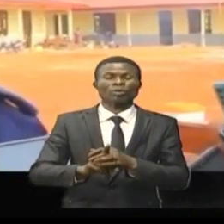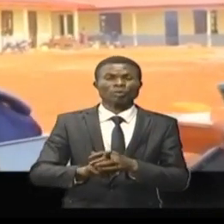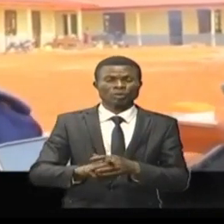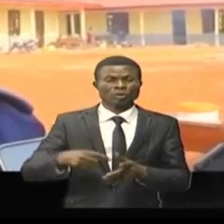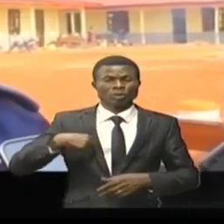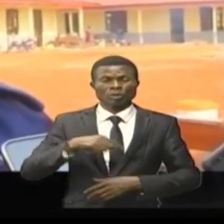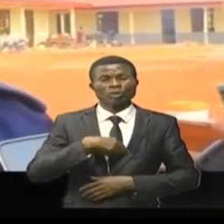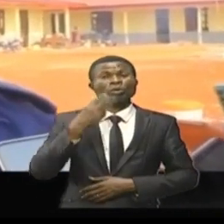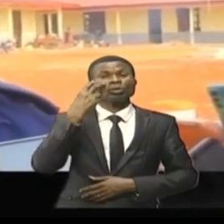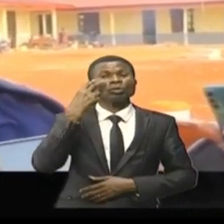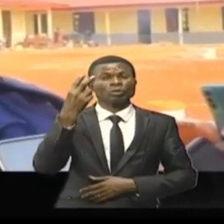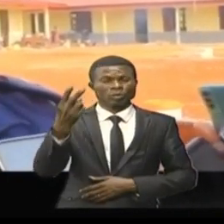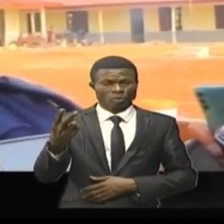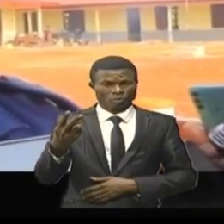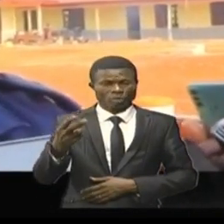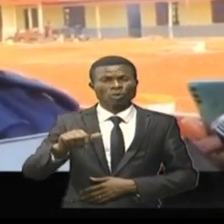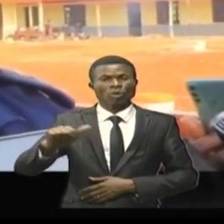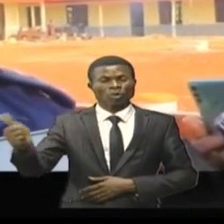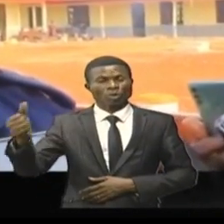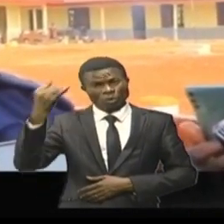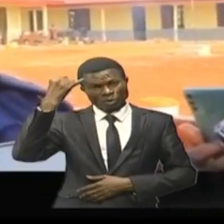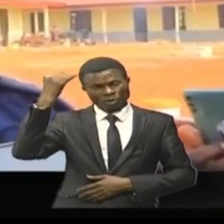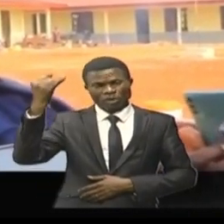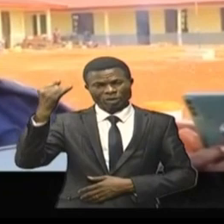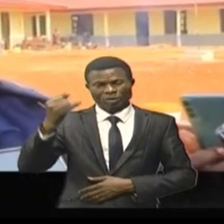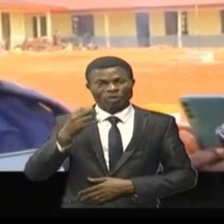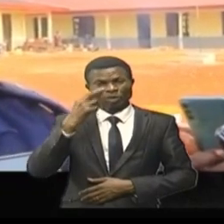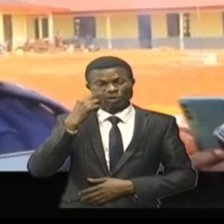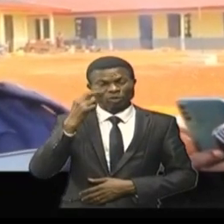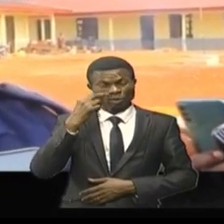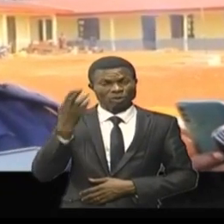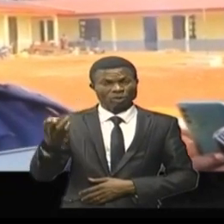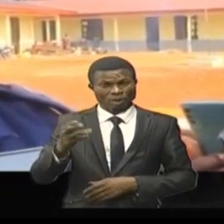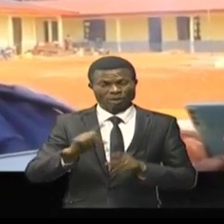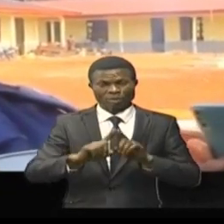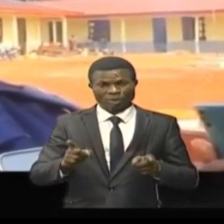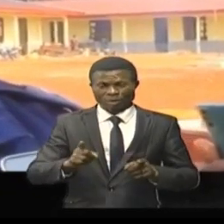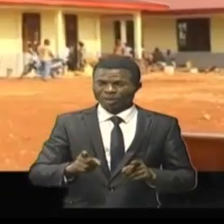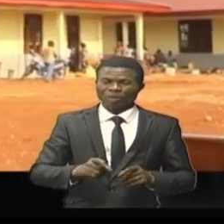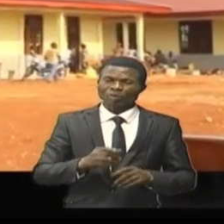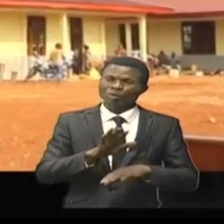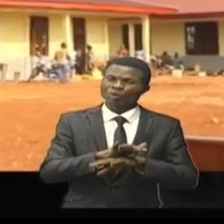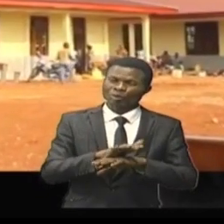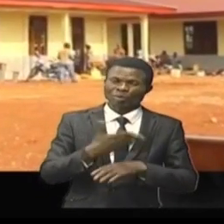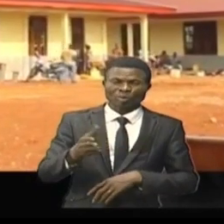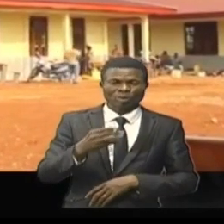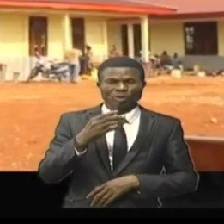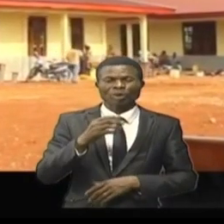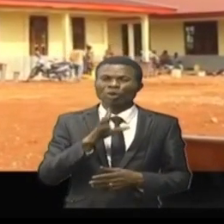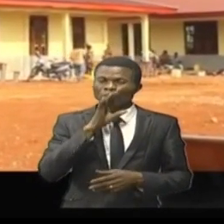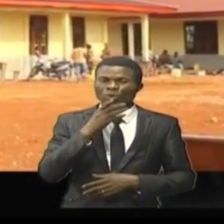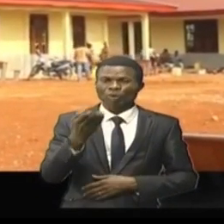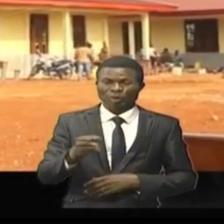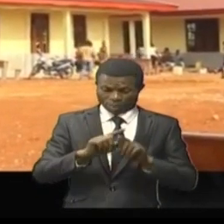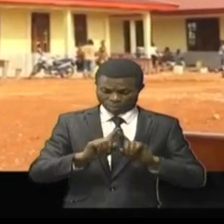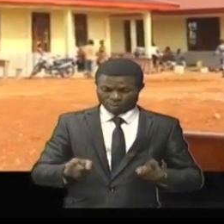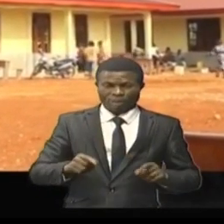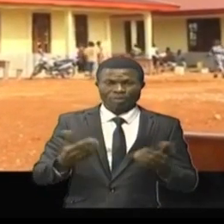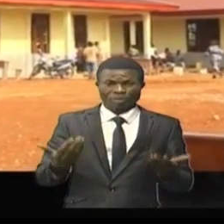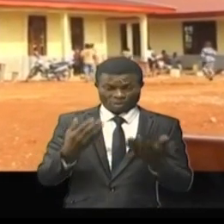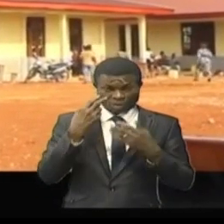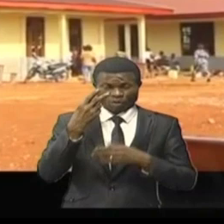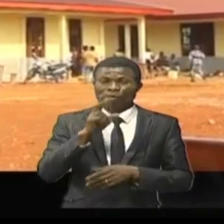voyait, il y en a qui pensaient que c'était de la blague, ça ne va pas aboutir. Nous venons d'acquérir